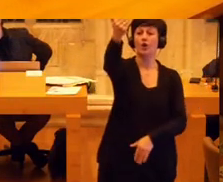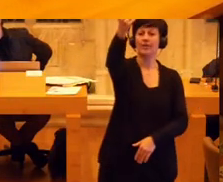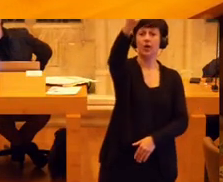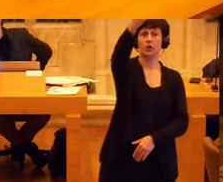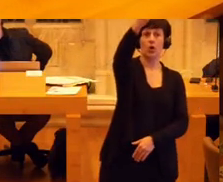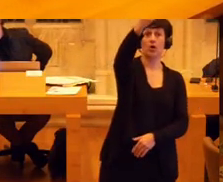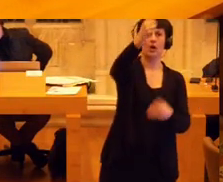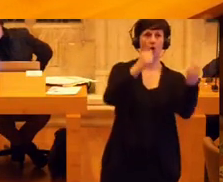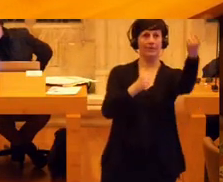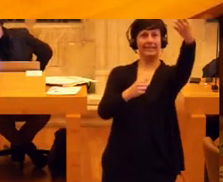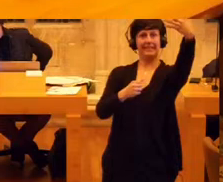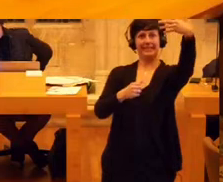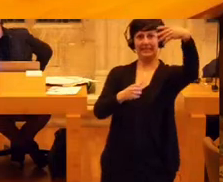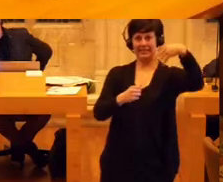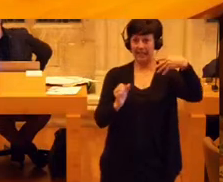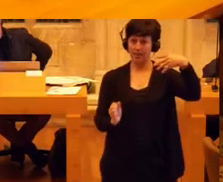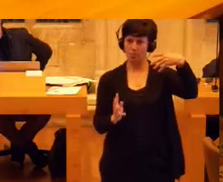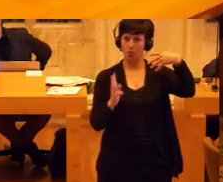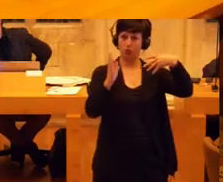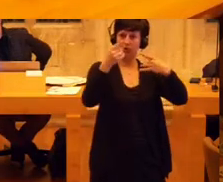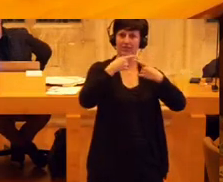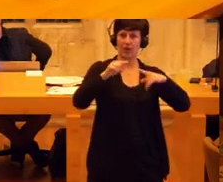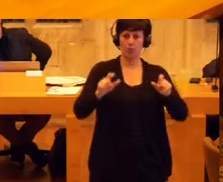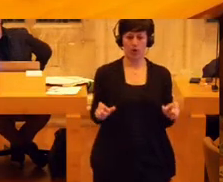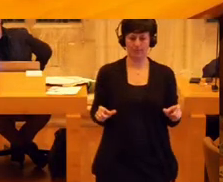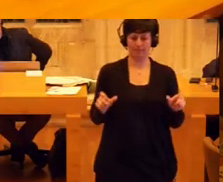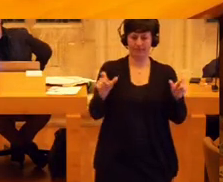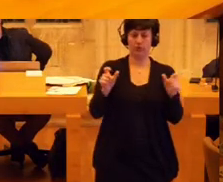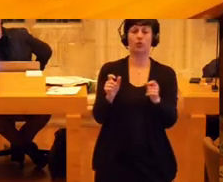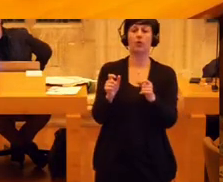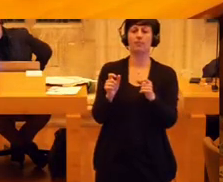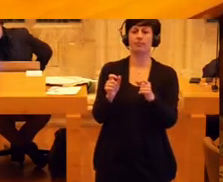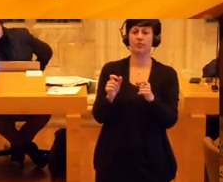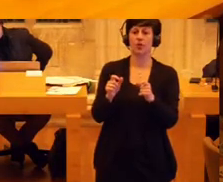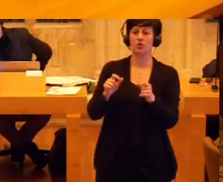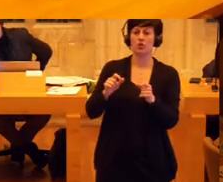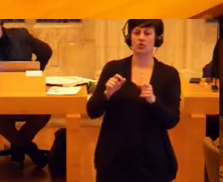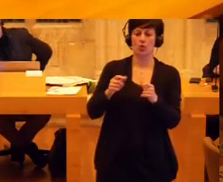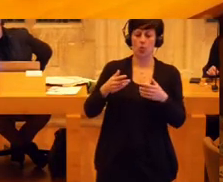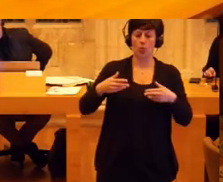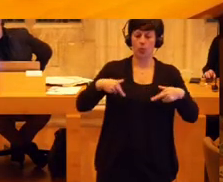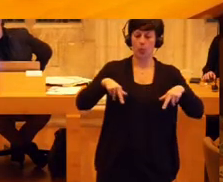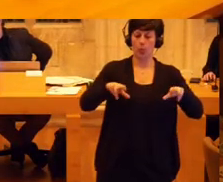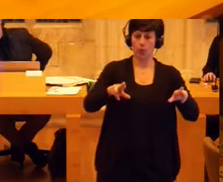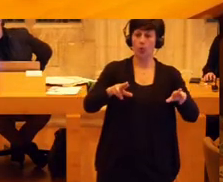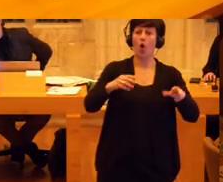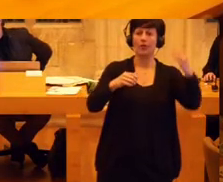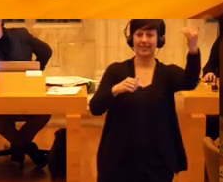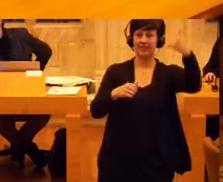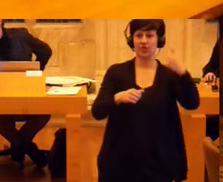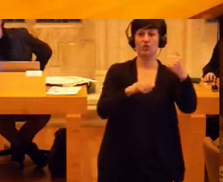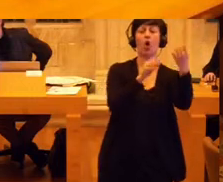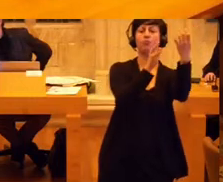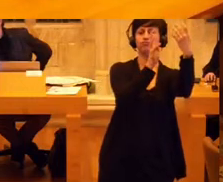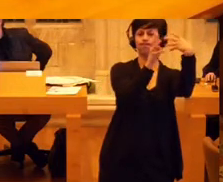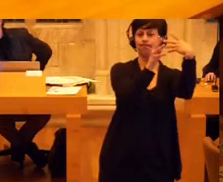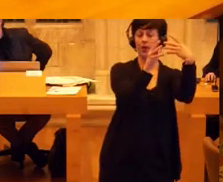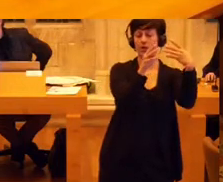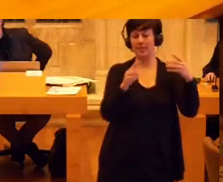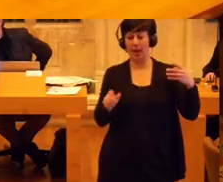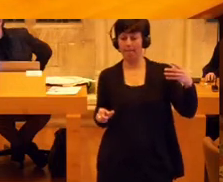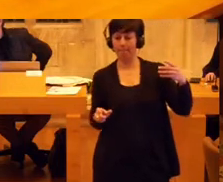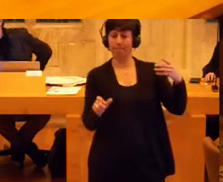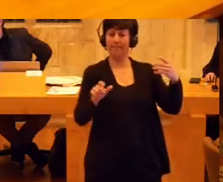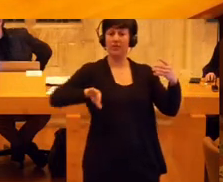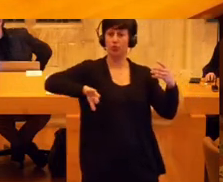sens montant, puisqu'on a une piste unidirectionnelle sur chaussée dans le sens descendant et une piste unidirectionnelle